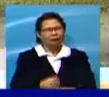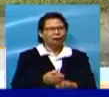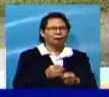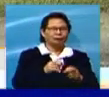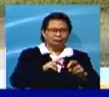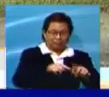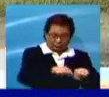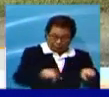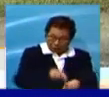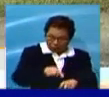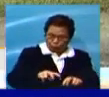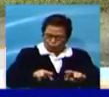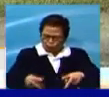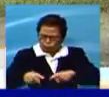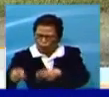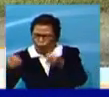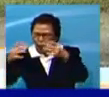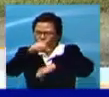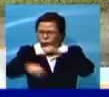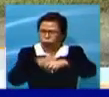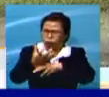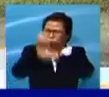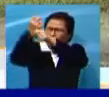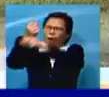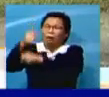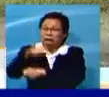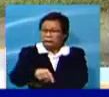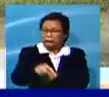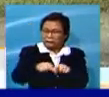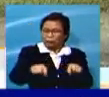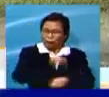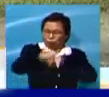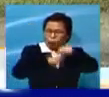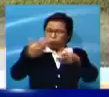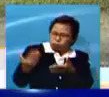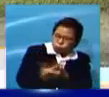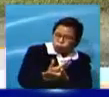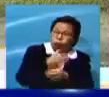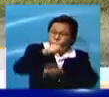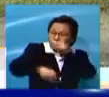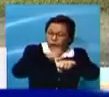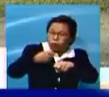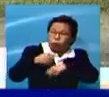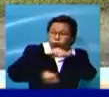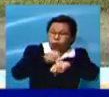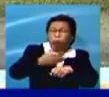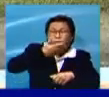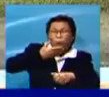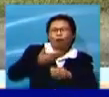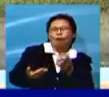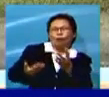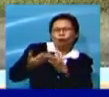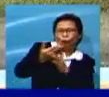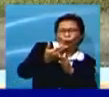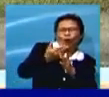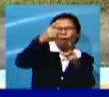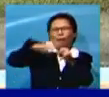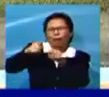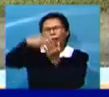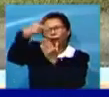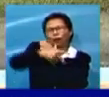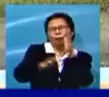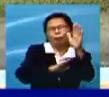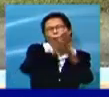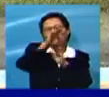trek dunia, ia juga tempat bertapaknya pelumba-pelumba muda menerusi pelbagai program pembangunan yang